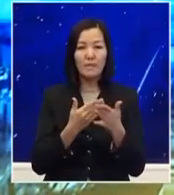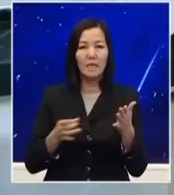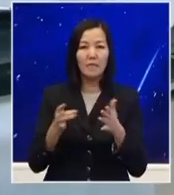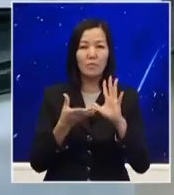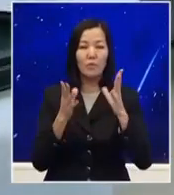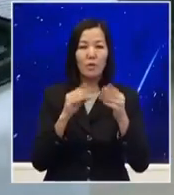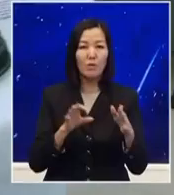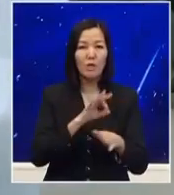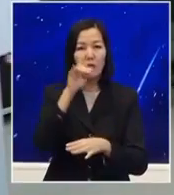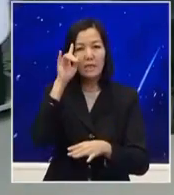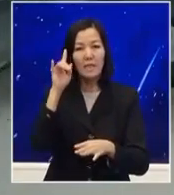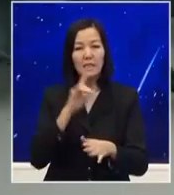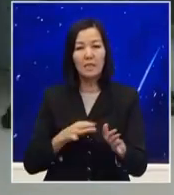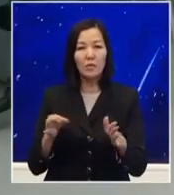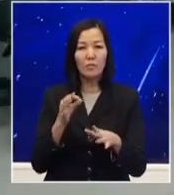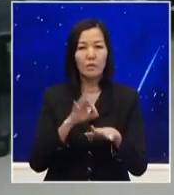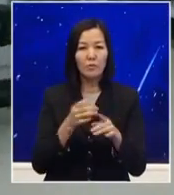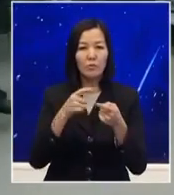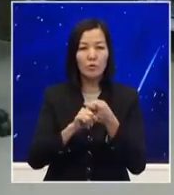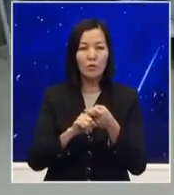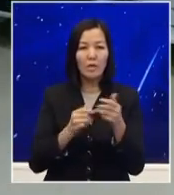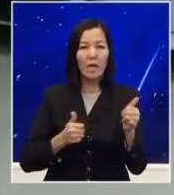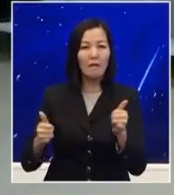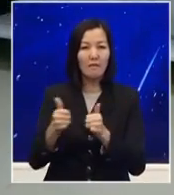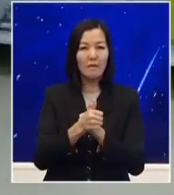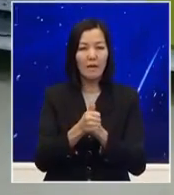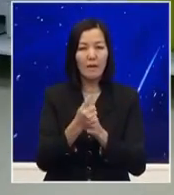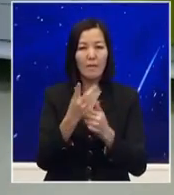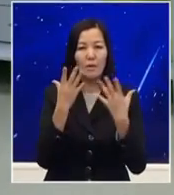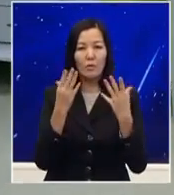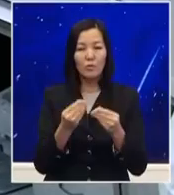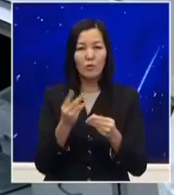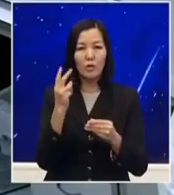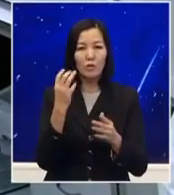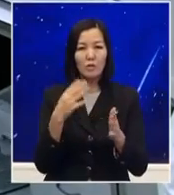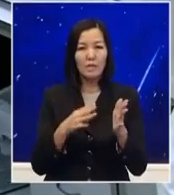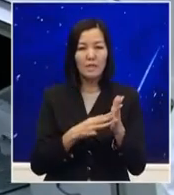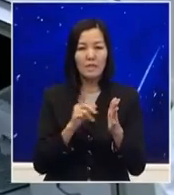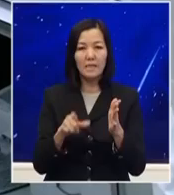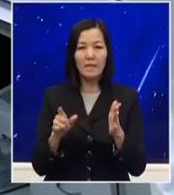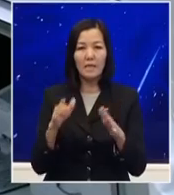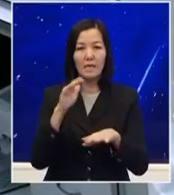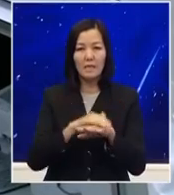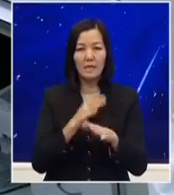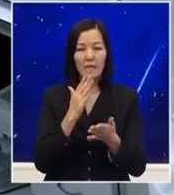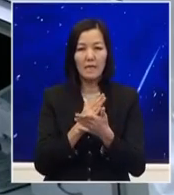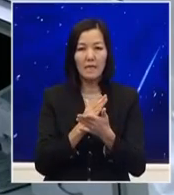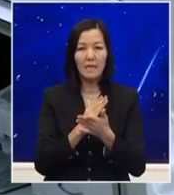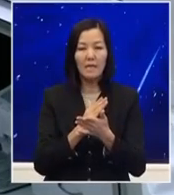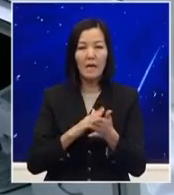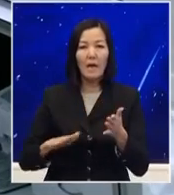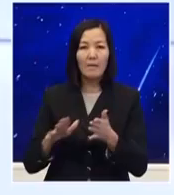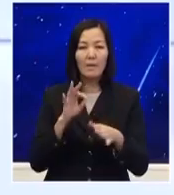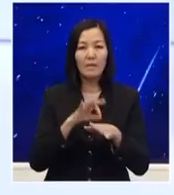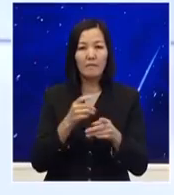бойынша Шығыс Қазақстан облысы індет жұқтыру жағынан көш бастап тұр. Бір тәуліктің өзінде 248 жағдай тіркелген. Бұл